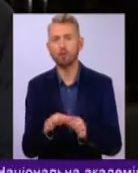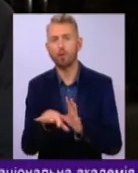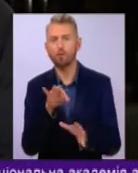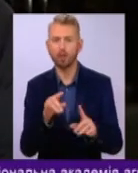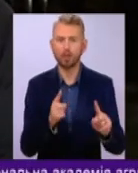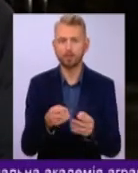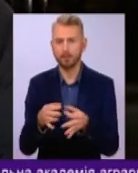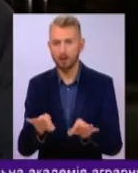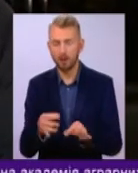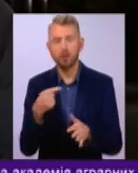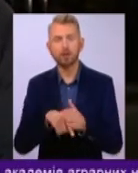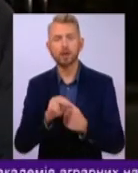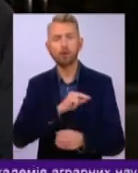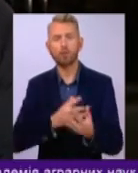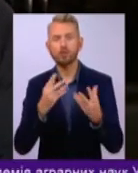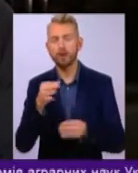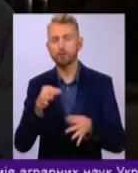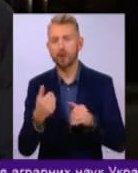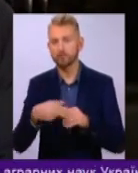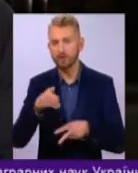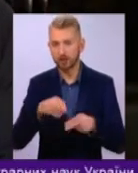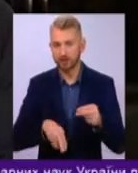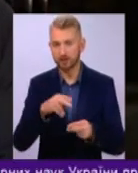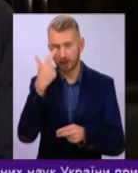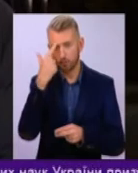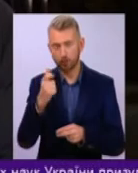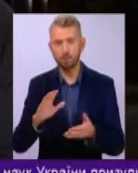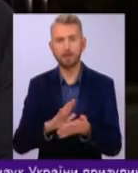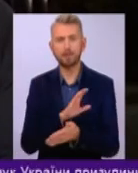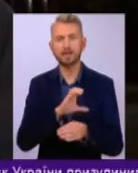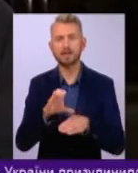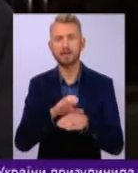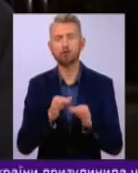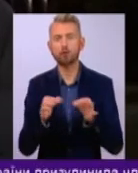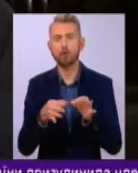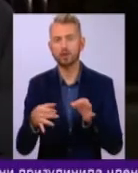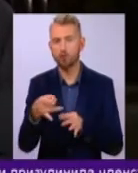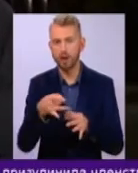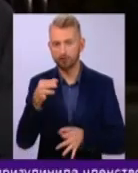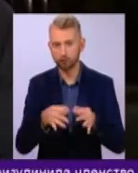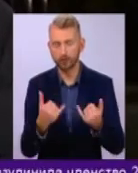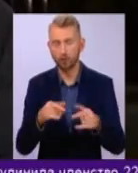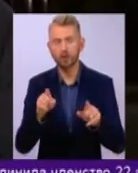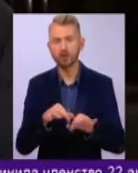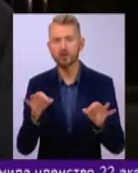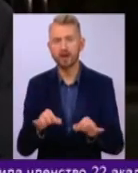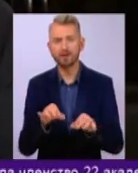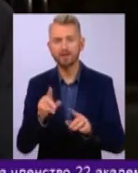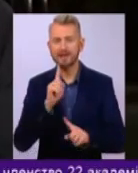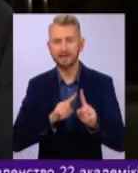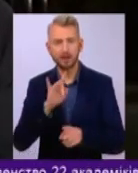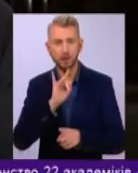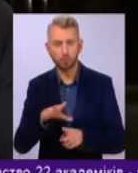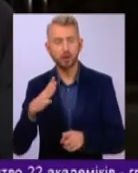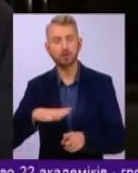запобіжного заходу. А оскільки робочий день в судах уже закінчився, як повідомив нам прес-секретар Солом'янського райсуду, сьогодні теж ніяких засідань не буде.